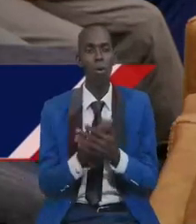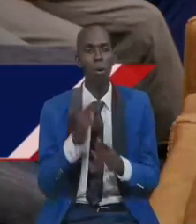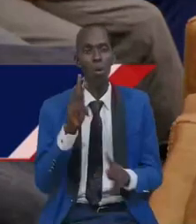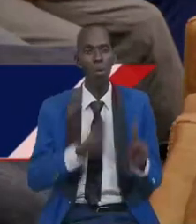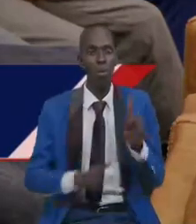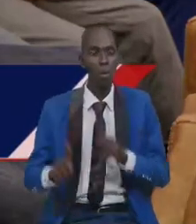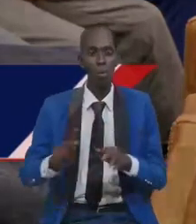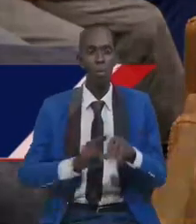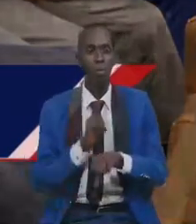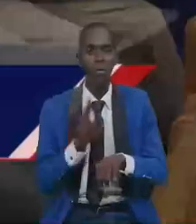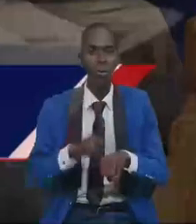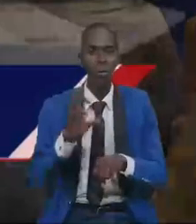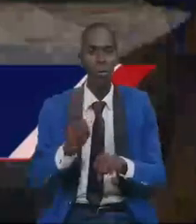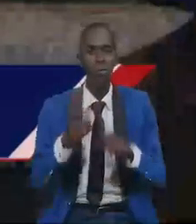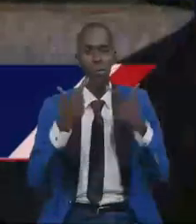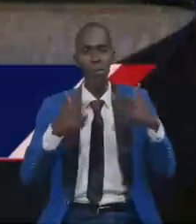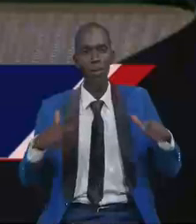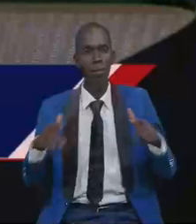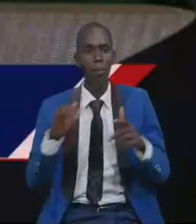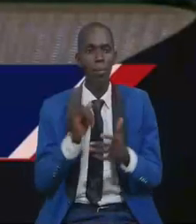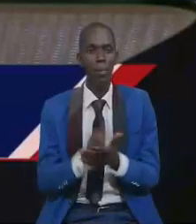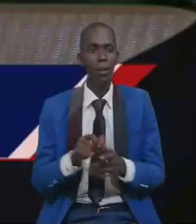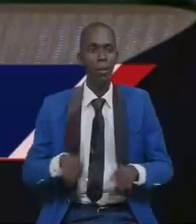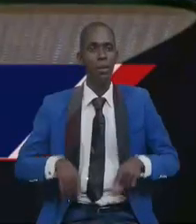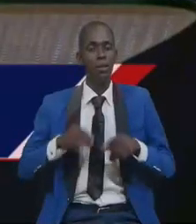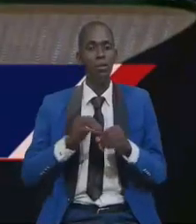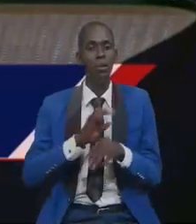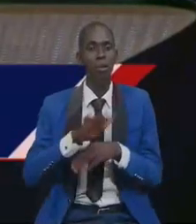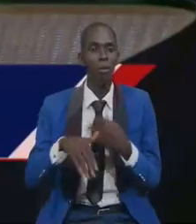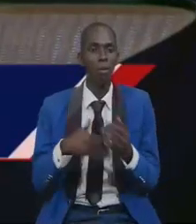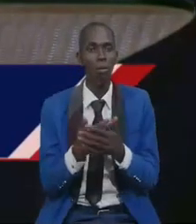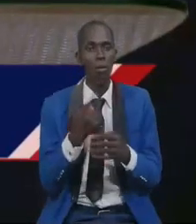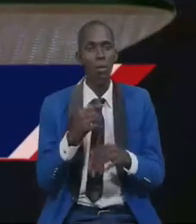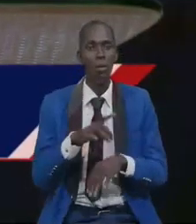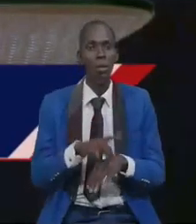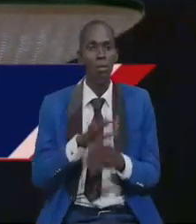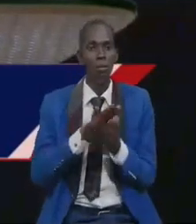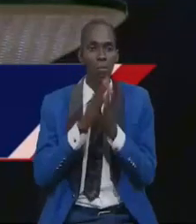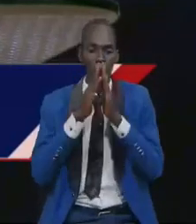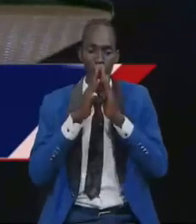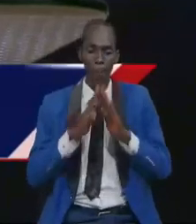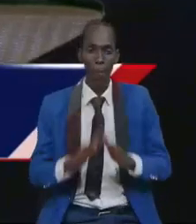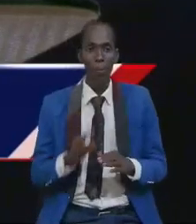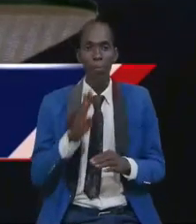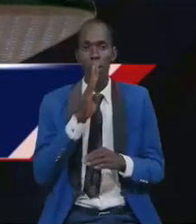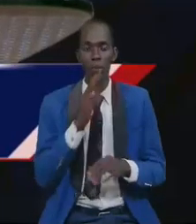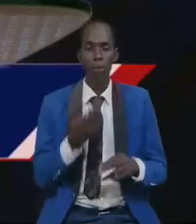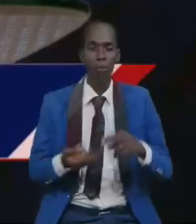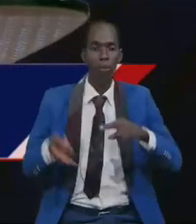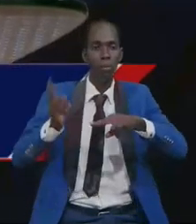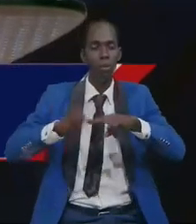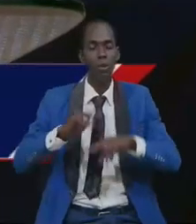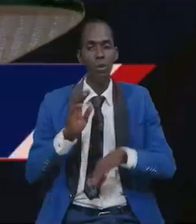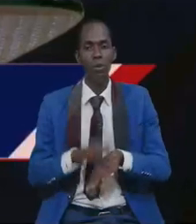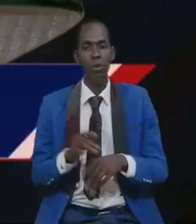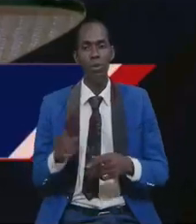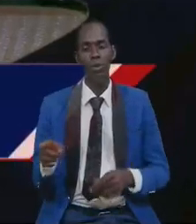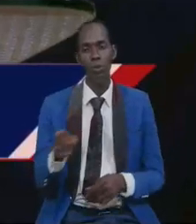toutes langues qui habitent sur toute la terre, que la paix vous soit donnée avec